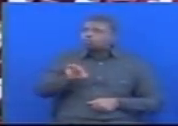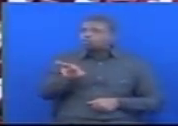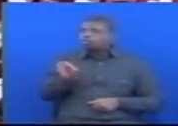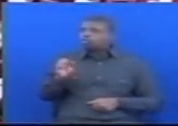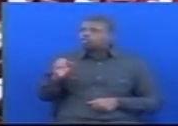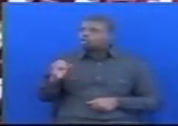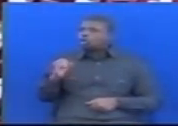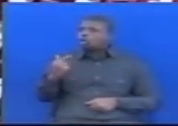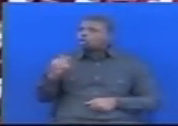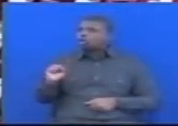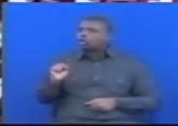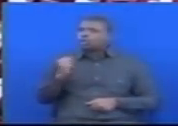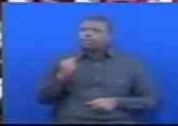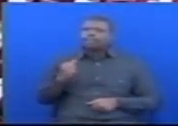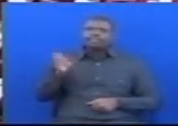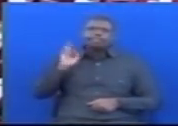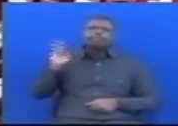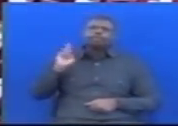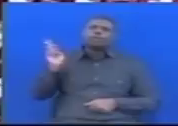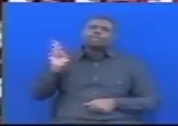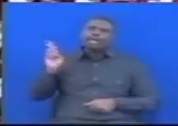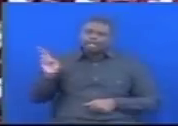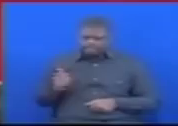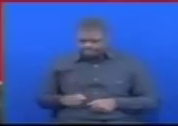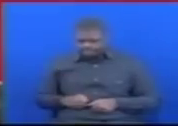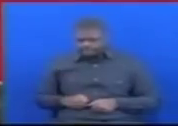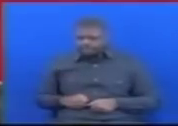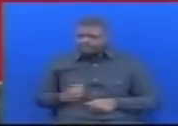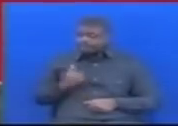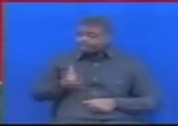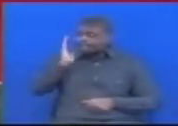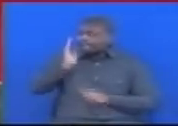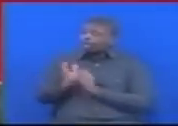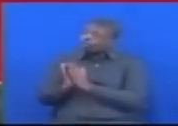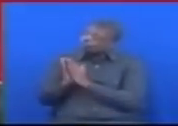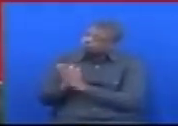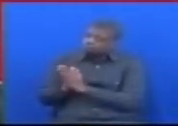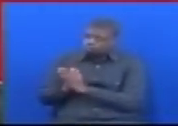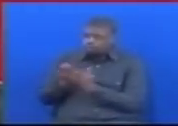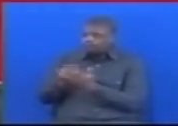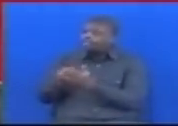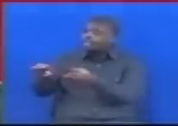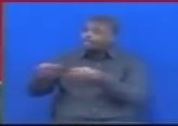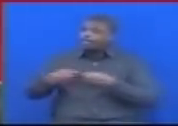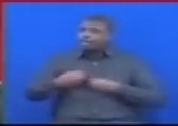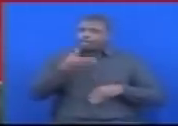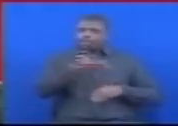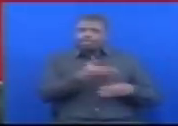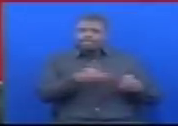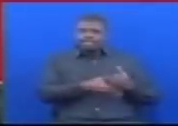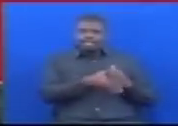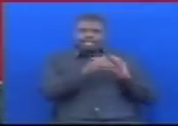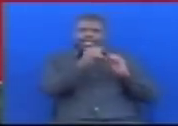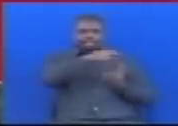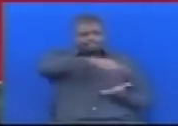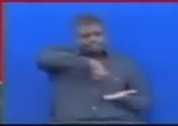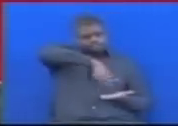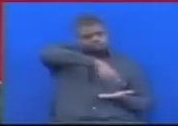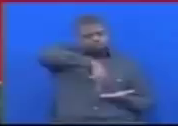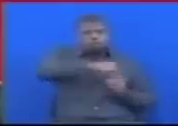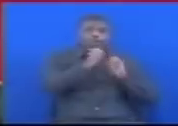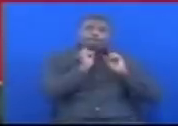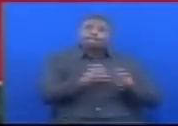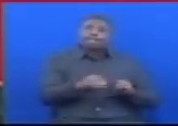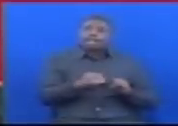Lakini nashukuru serikali imetutengea pesa, tumejenga kituo cha polisi. Lakini kituo kile mpaka sasa hivi